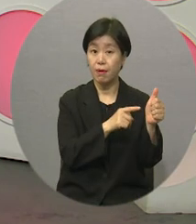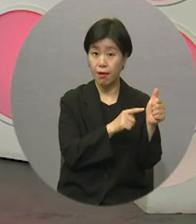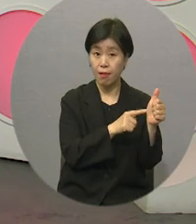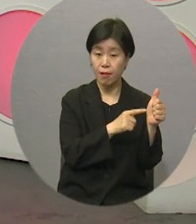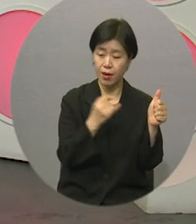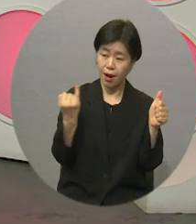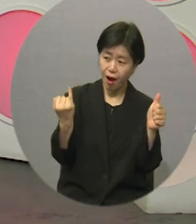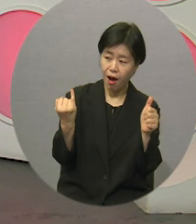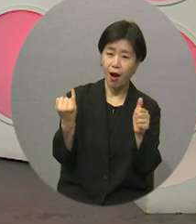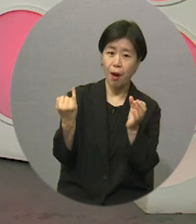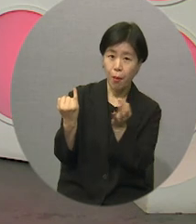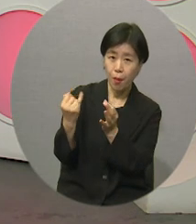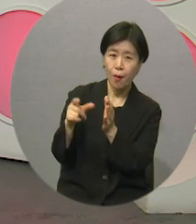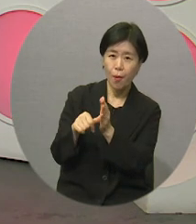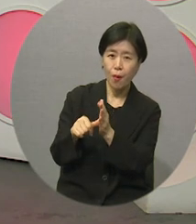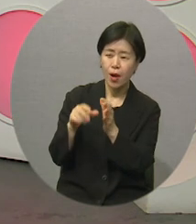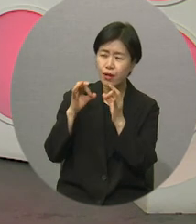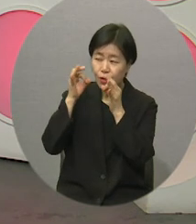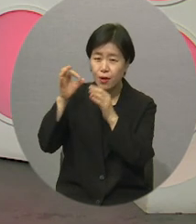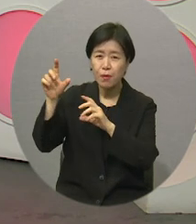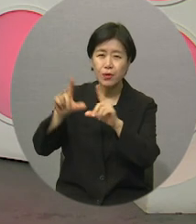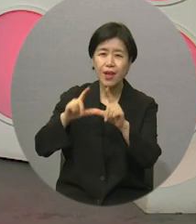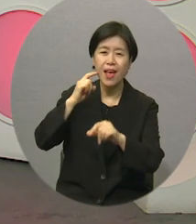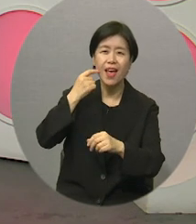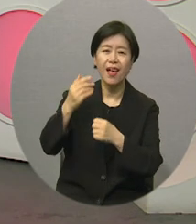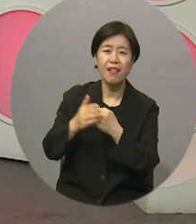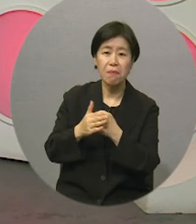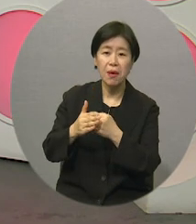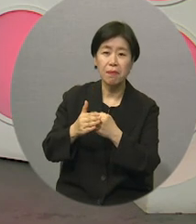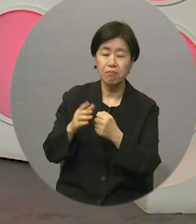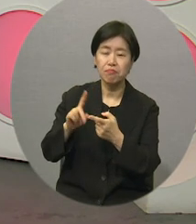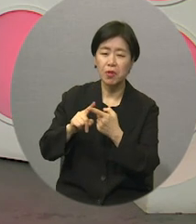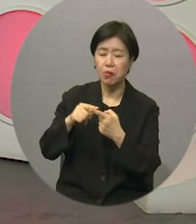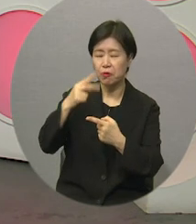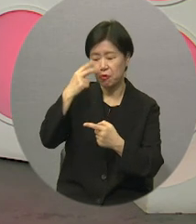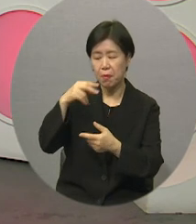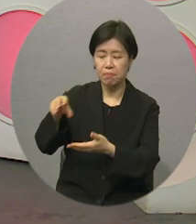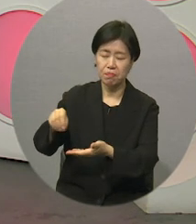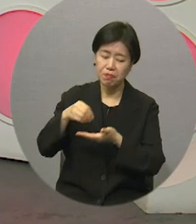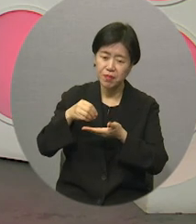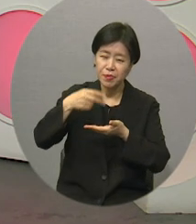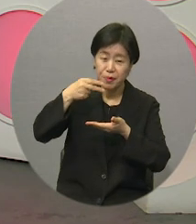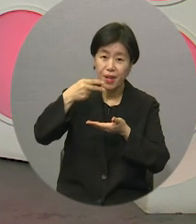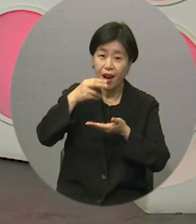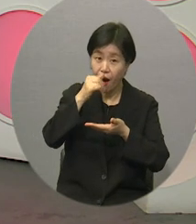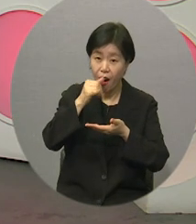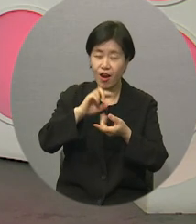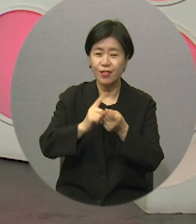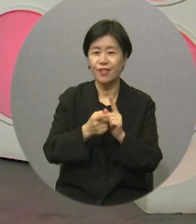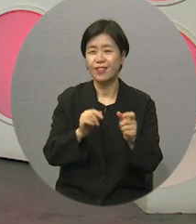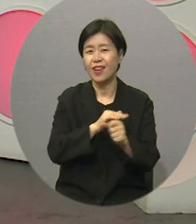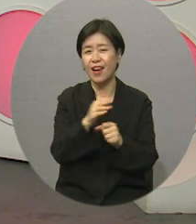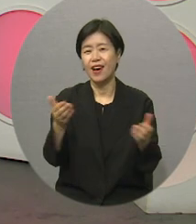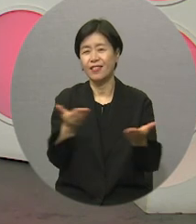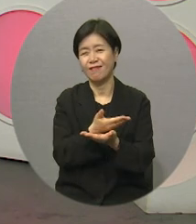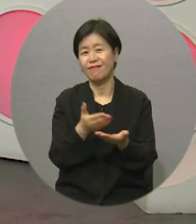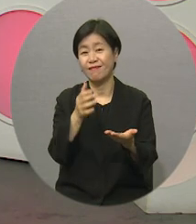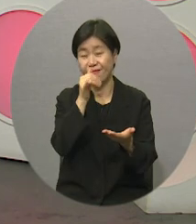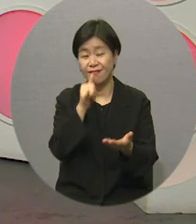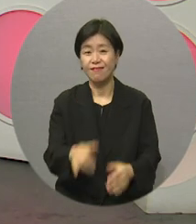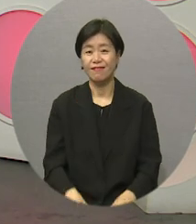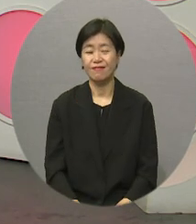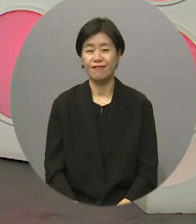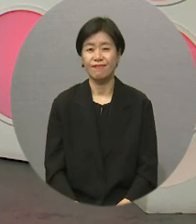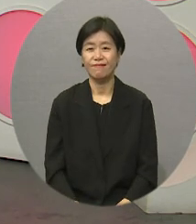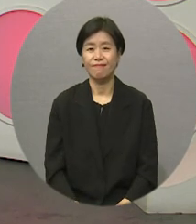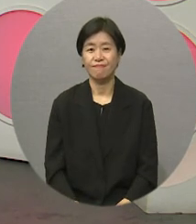아내의 마음을 이해하고 또 맛있게 먹어주고 하는 이런 사랑의 마음은 진짜 서로 이해하고 배려하는 마음이